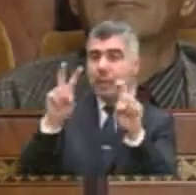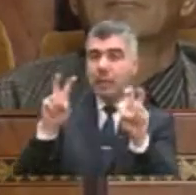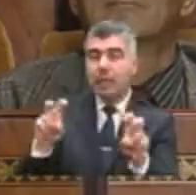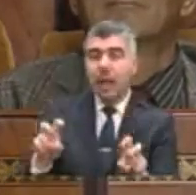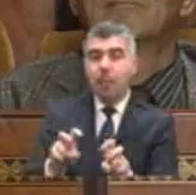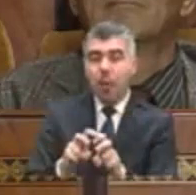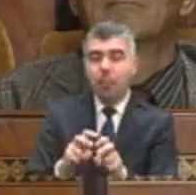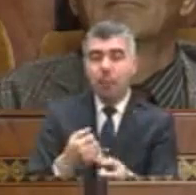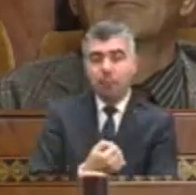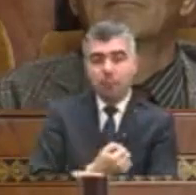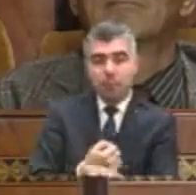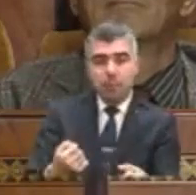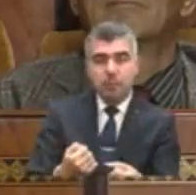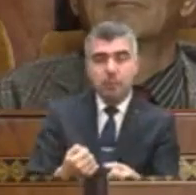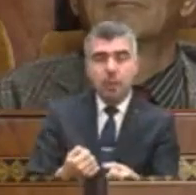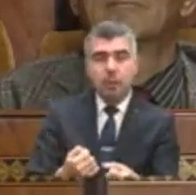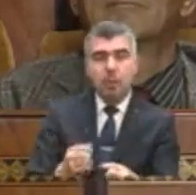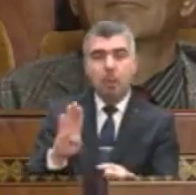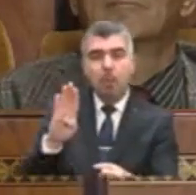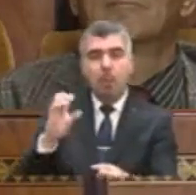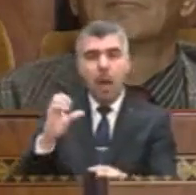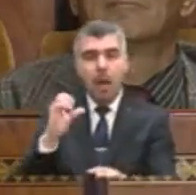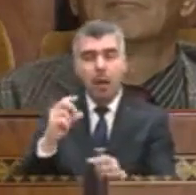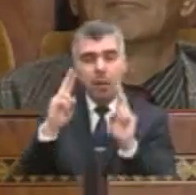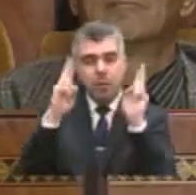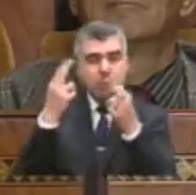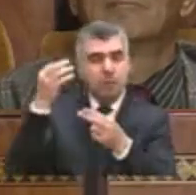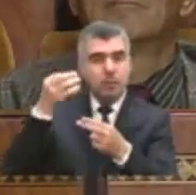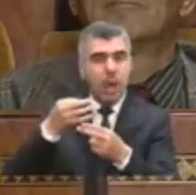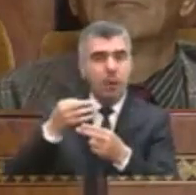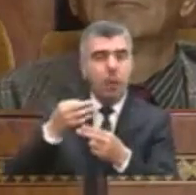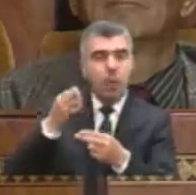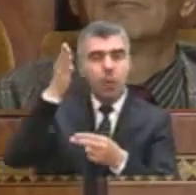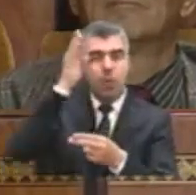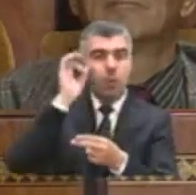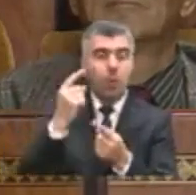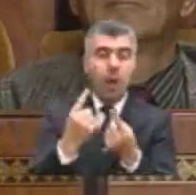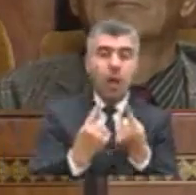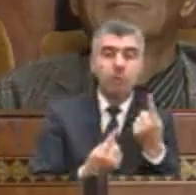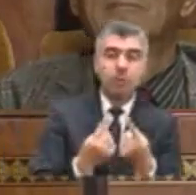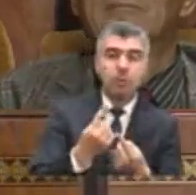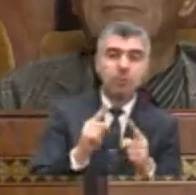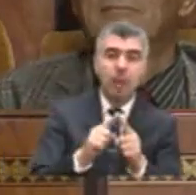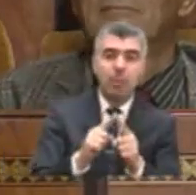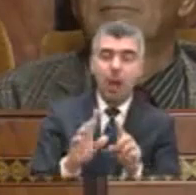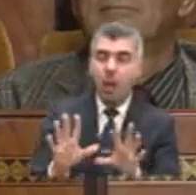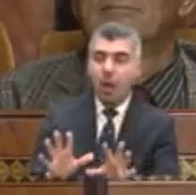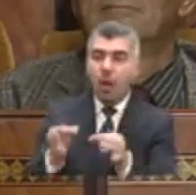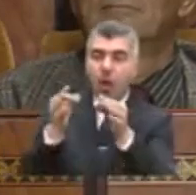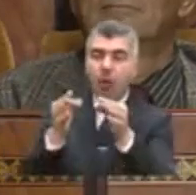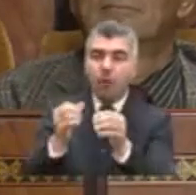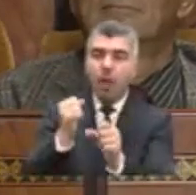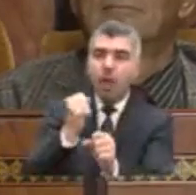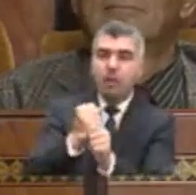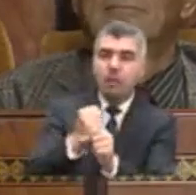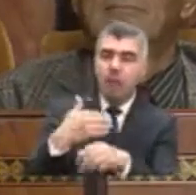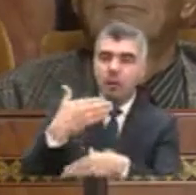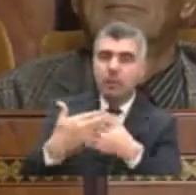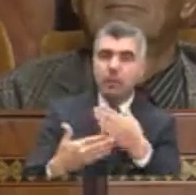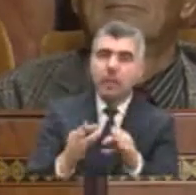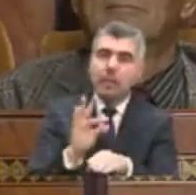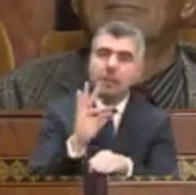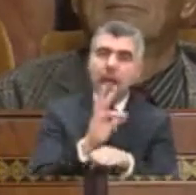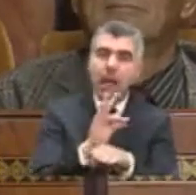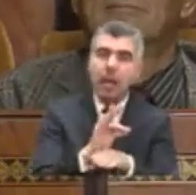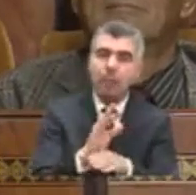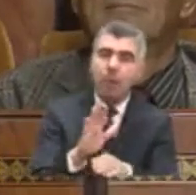فيهم المعطلين والمجازين وصحاب الماستر وصحاب الدكتوراه. راه المعيار خصو يكون هو الكفاءه والقدره على اداء الرساله العلميه